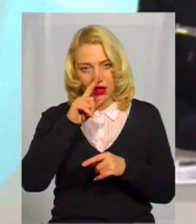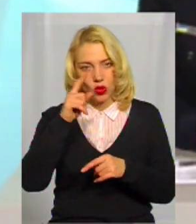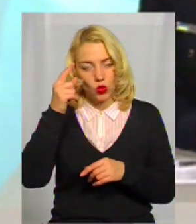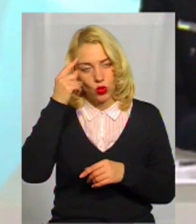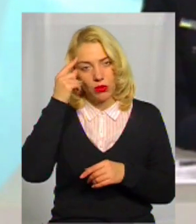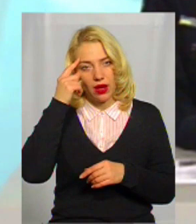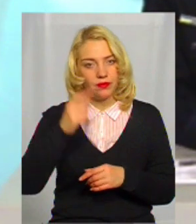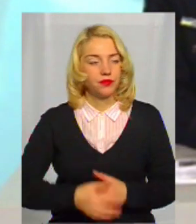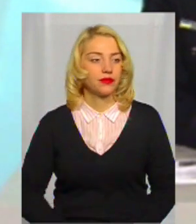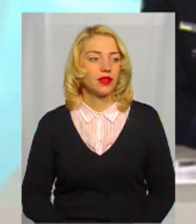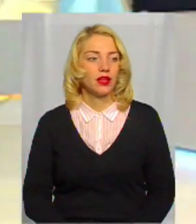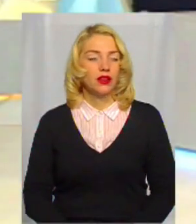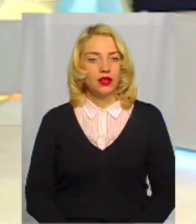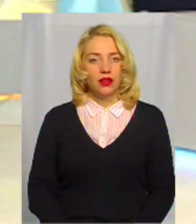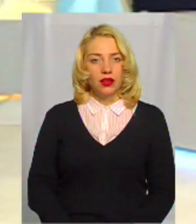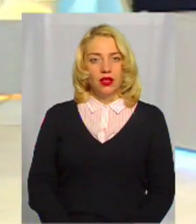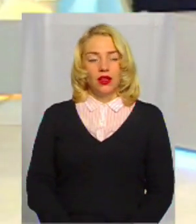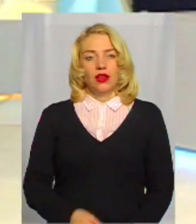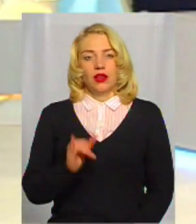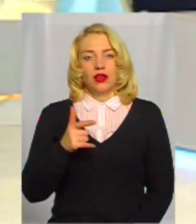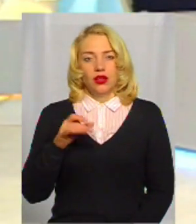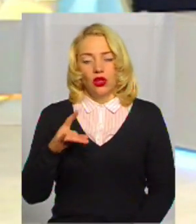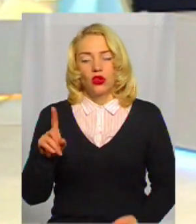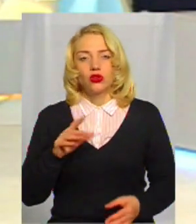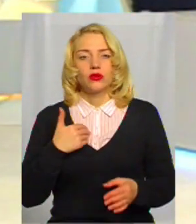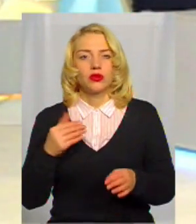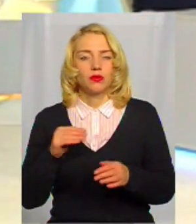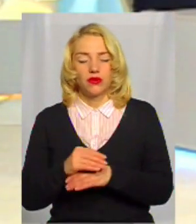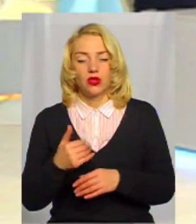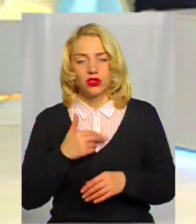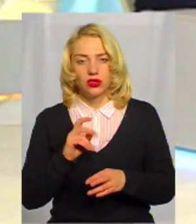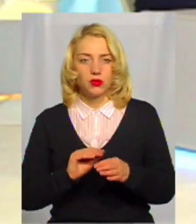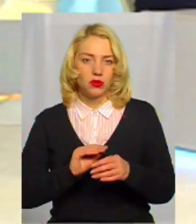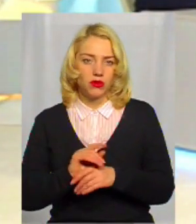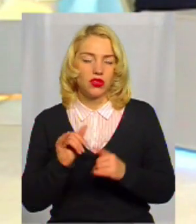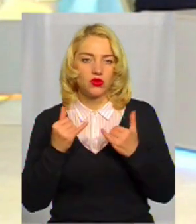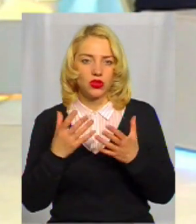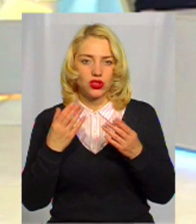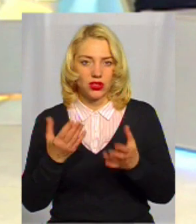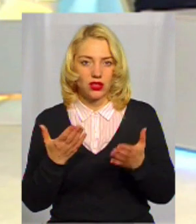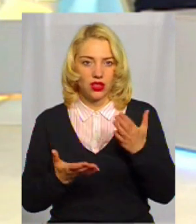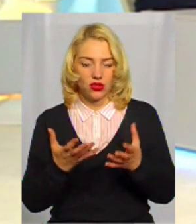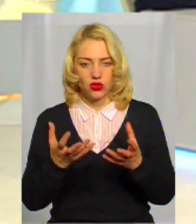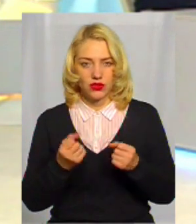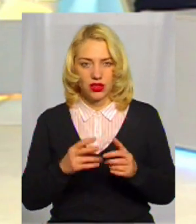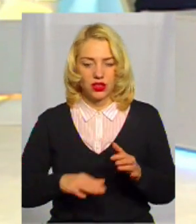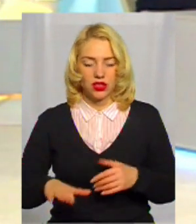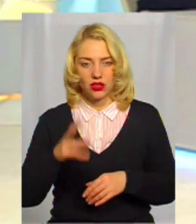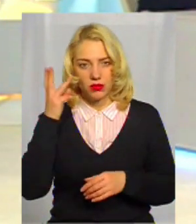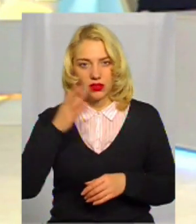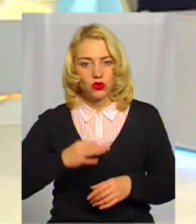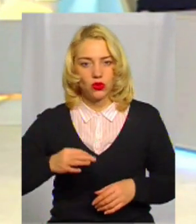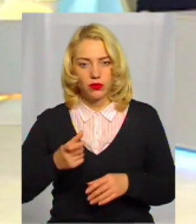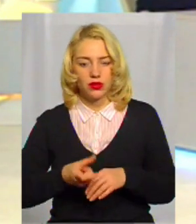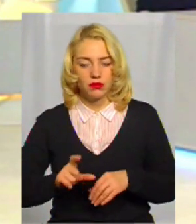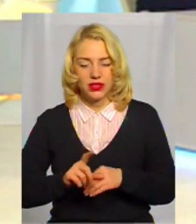думка. Пане Ігоре, вам є що доповнити? Ну, хотілося б доповнити, що на сьогоднішній день, якщо взяти терени Хмельницької області, то більше